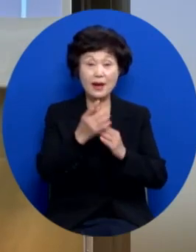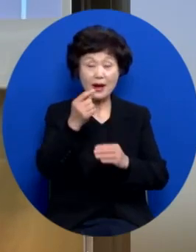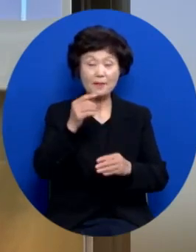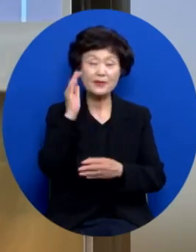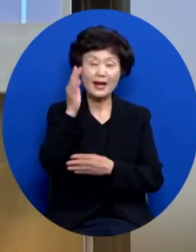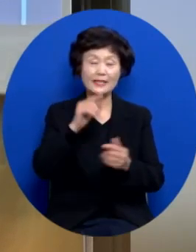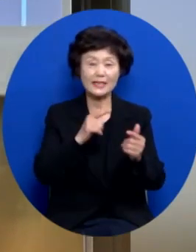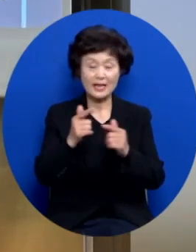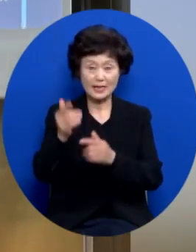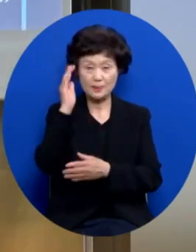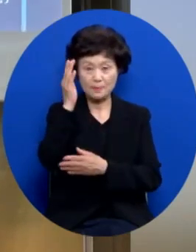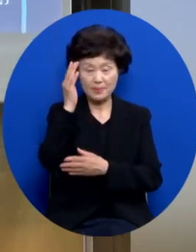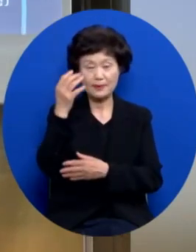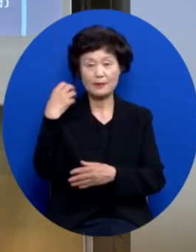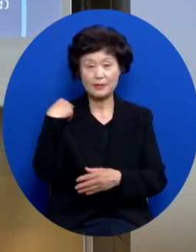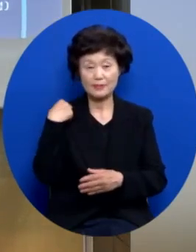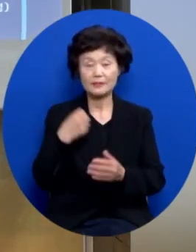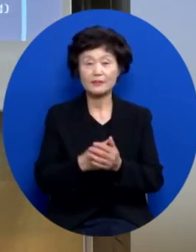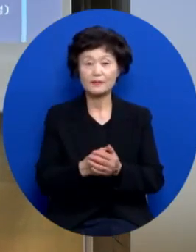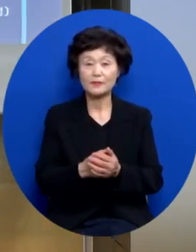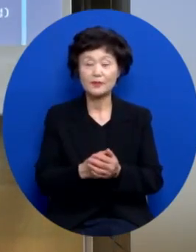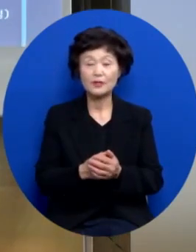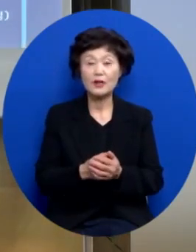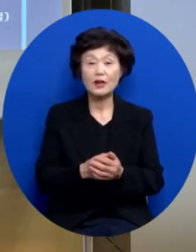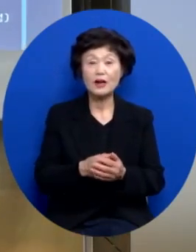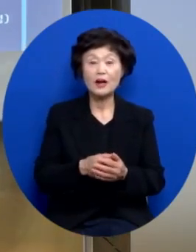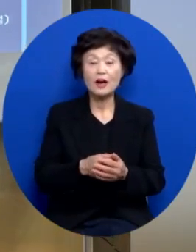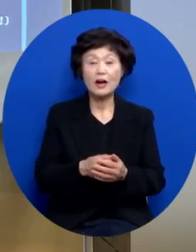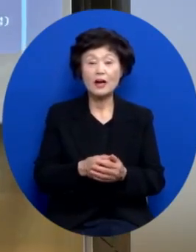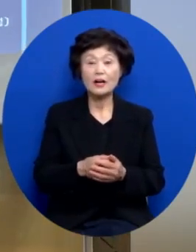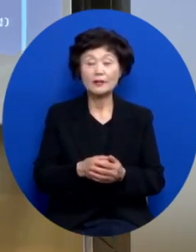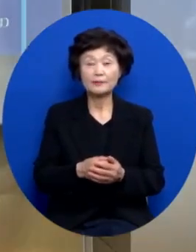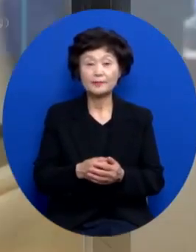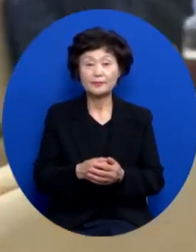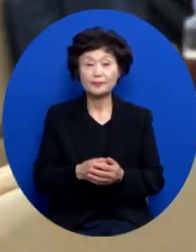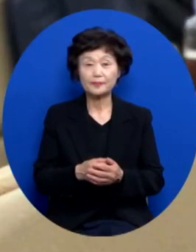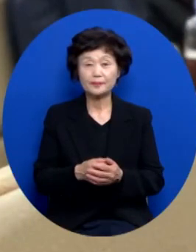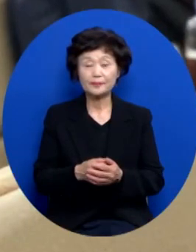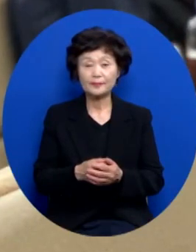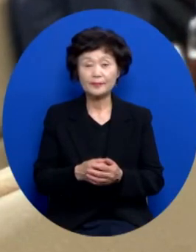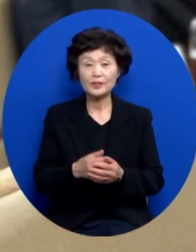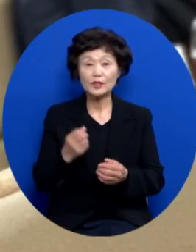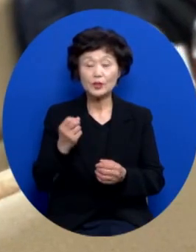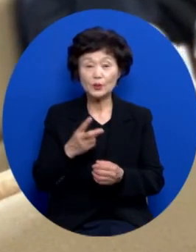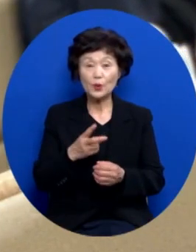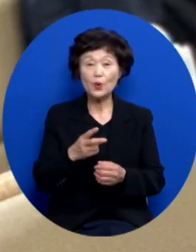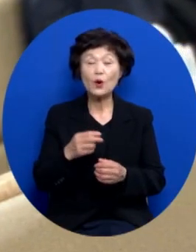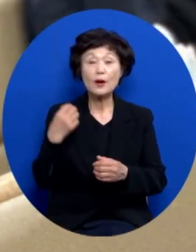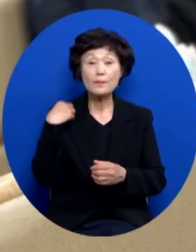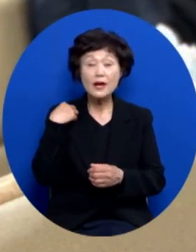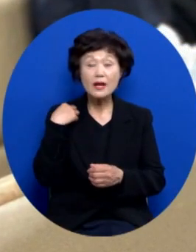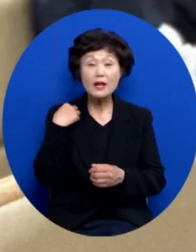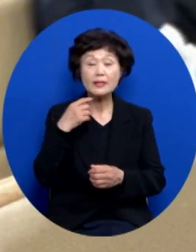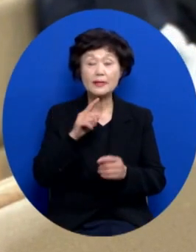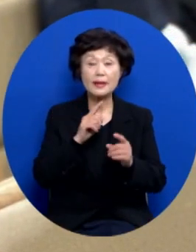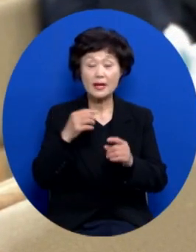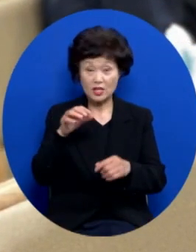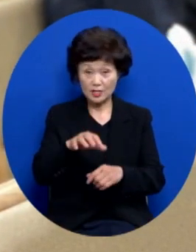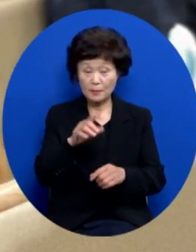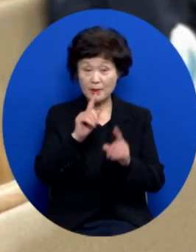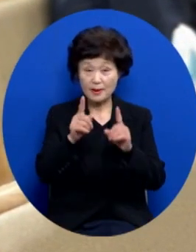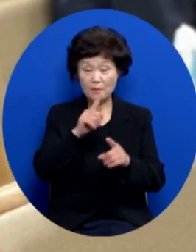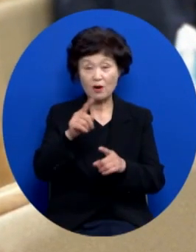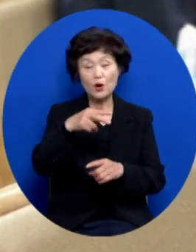나섰으며 동탄 이끄시는 교회 전호성 목사가 인사말을 전했습니다 주최측은 동탄거주